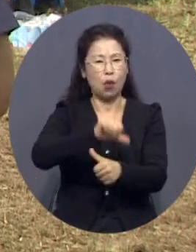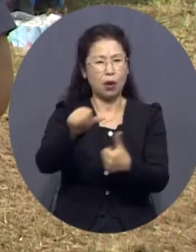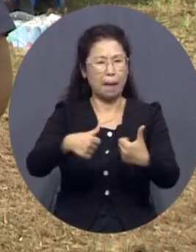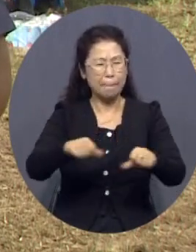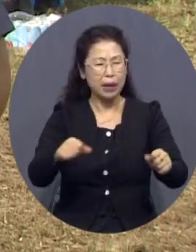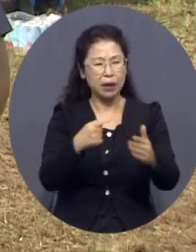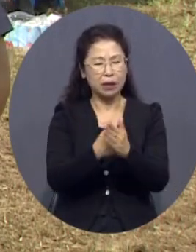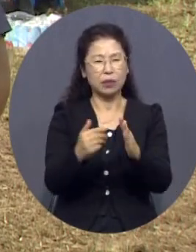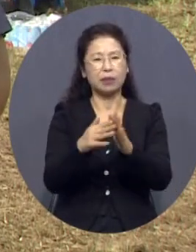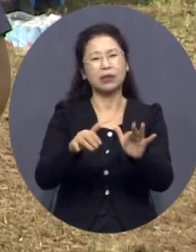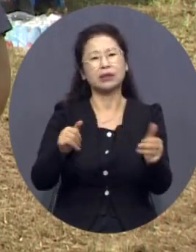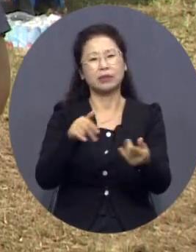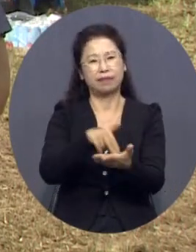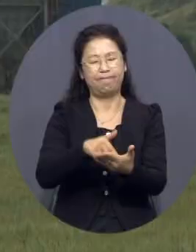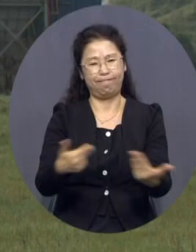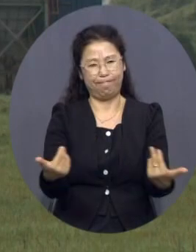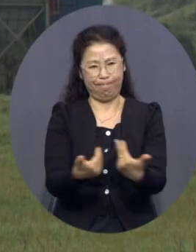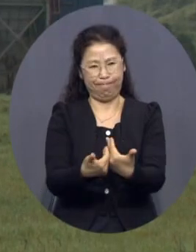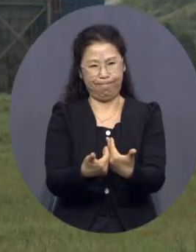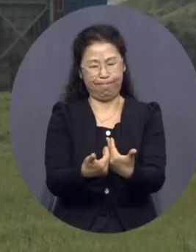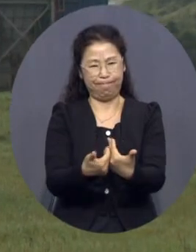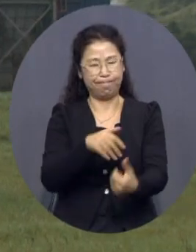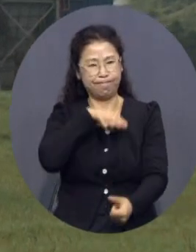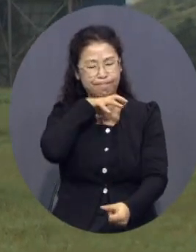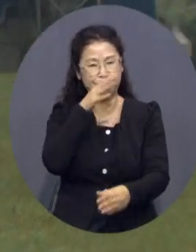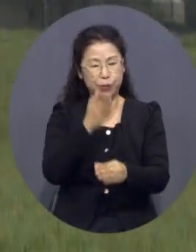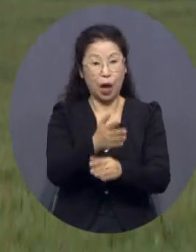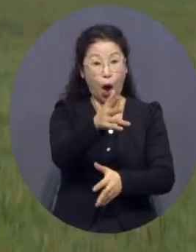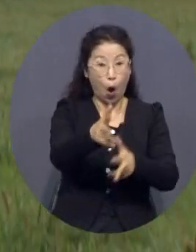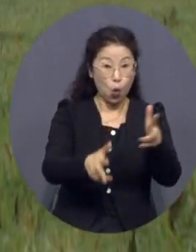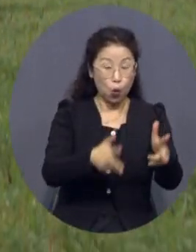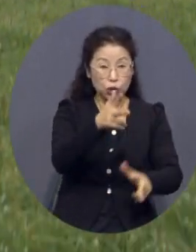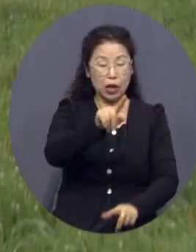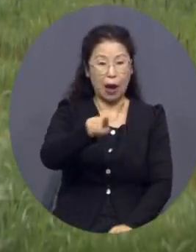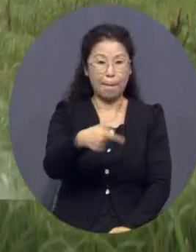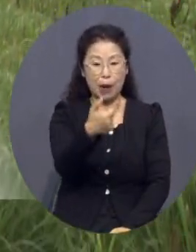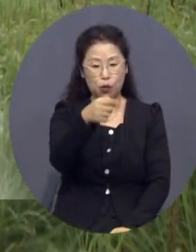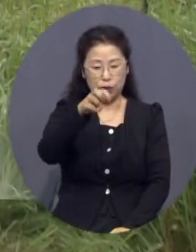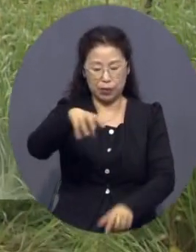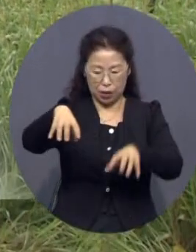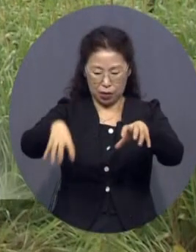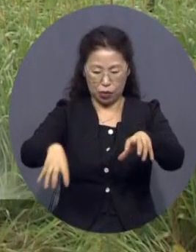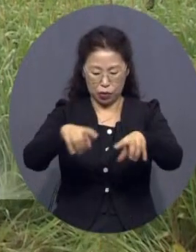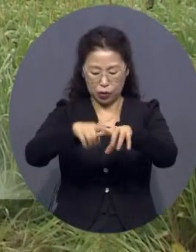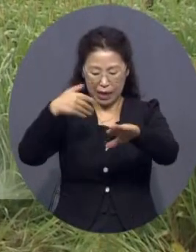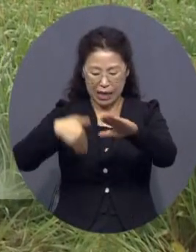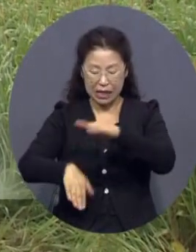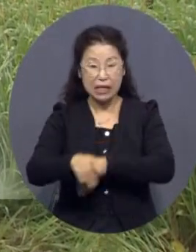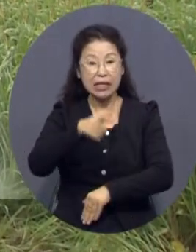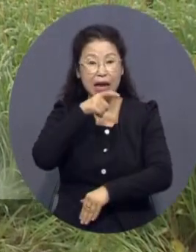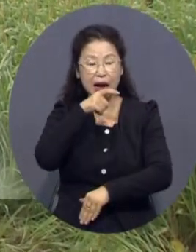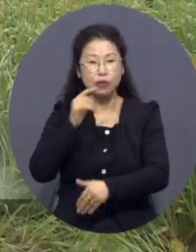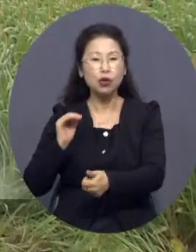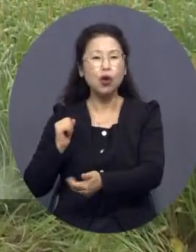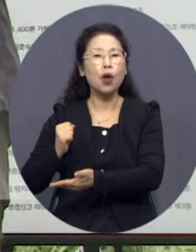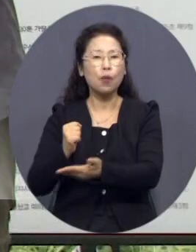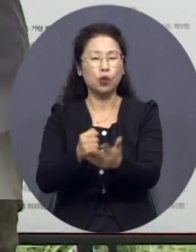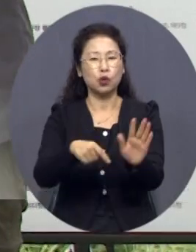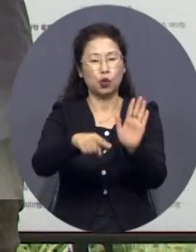지역 주민들이 반발하고 나섰습니다. 공장과 150m 떨어진 곳에 지하수 보전 1등급